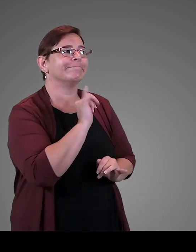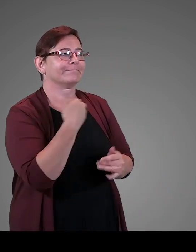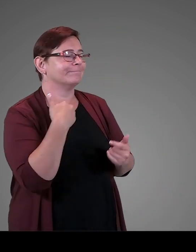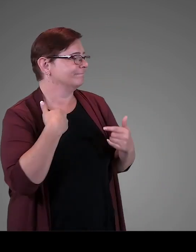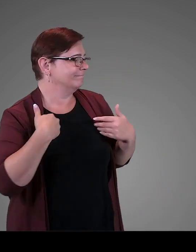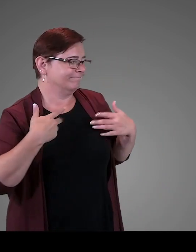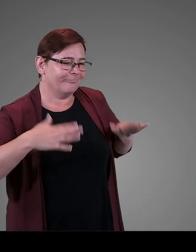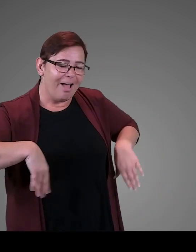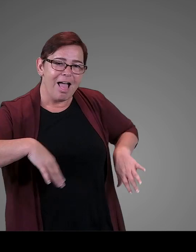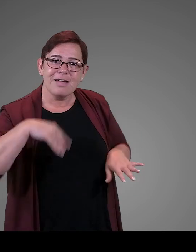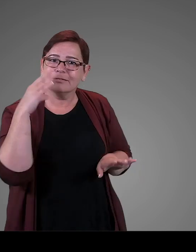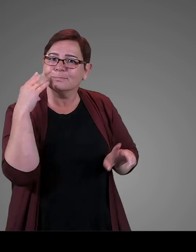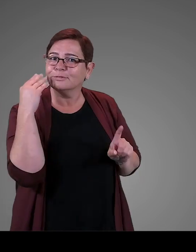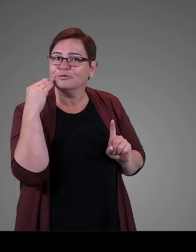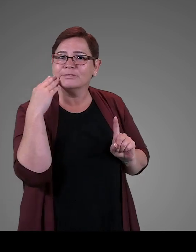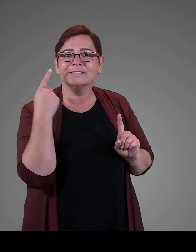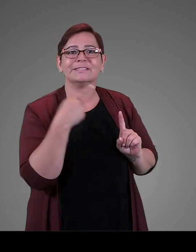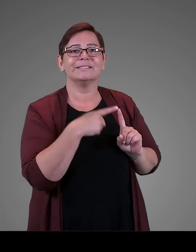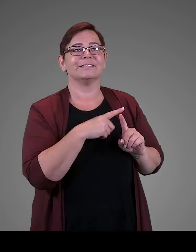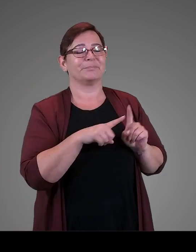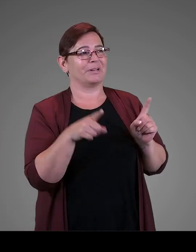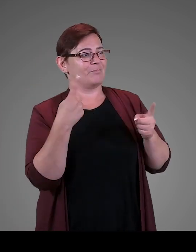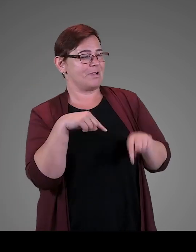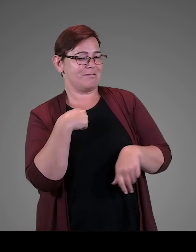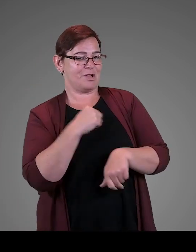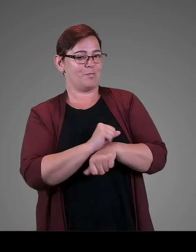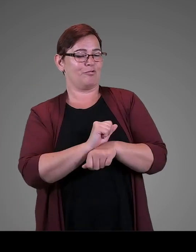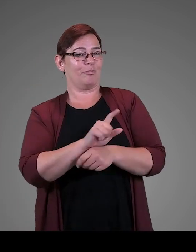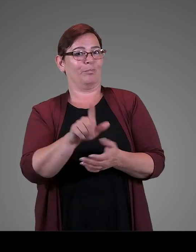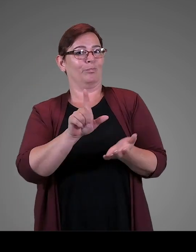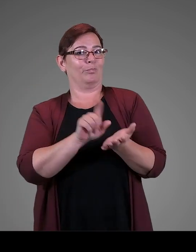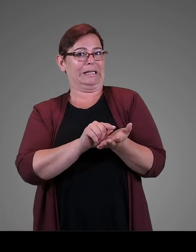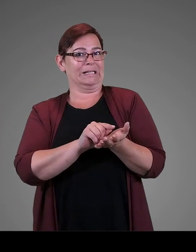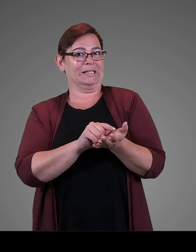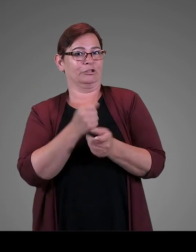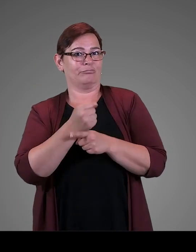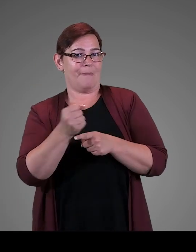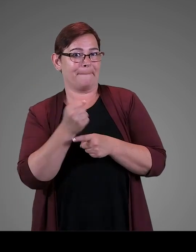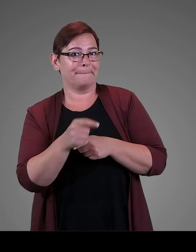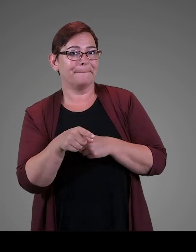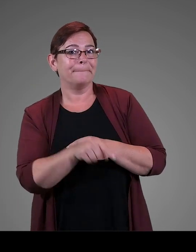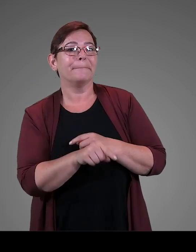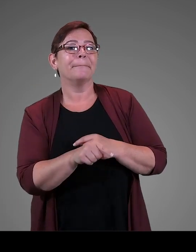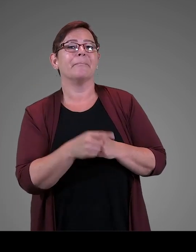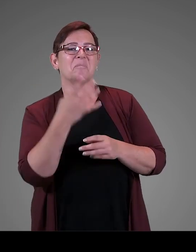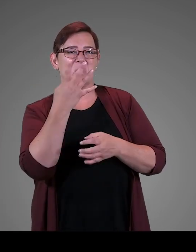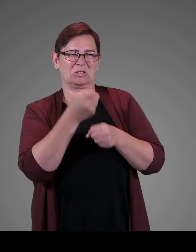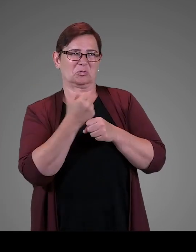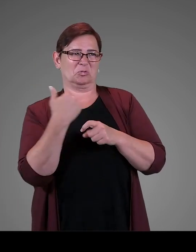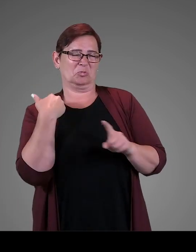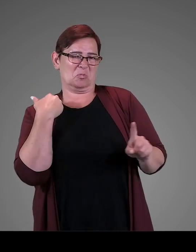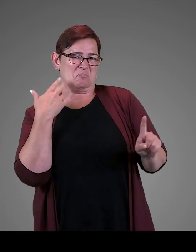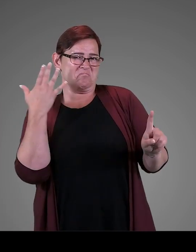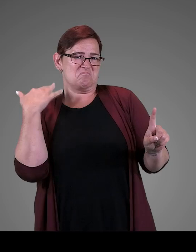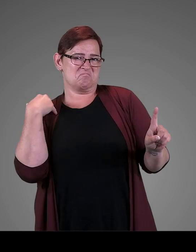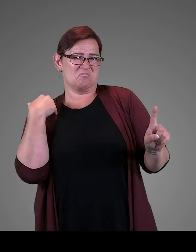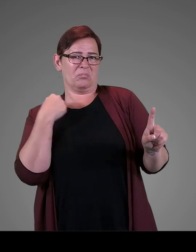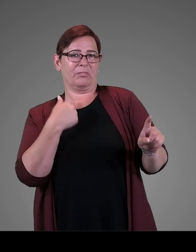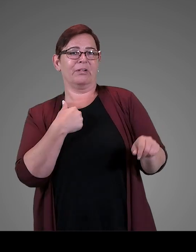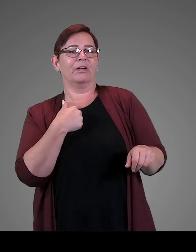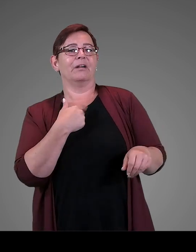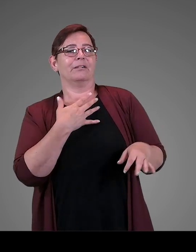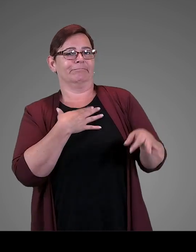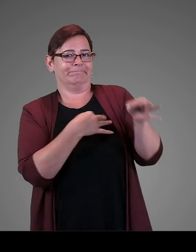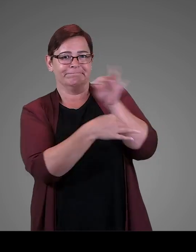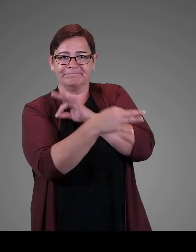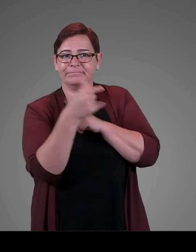C'est quelque chose que je n'ai pas encore expérimenté, mais quand j'ai commencé à travailler à l'imprimerie il y a maintenant 4 ans, j'ai remplacé un congé de